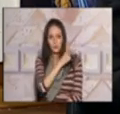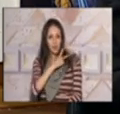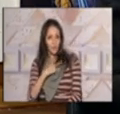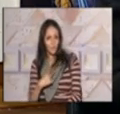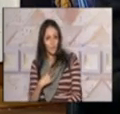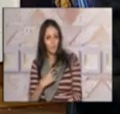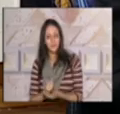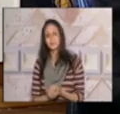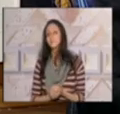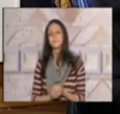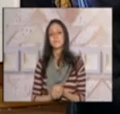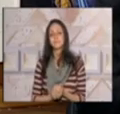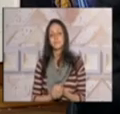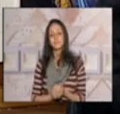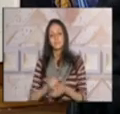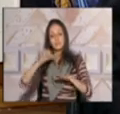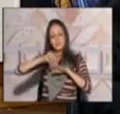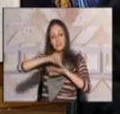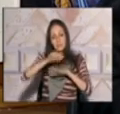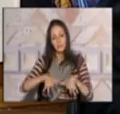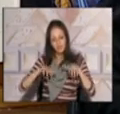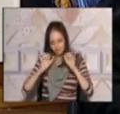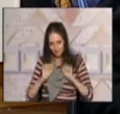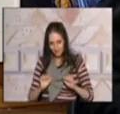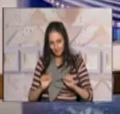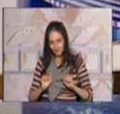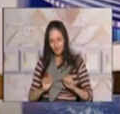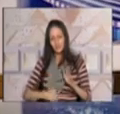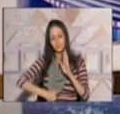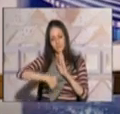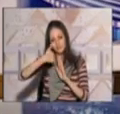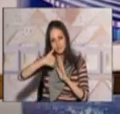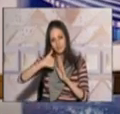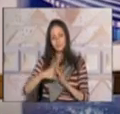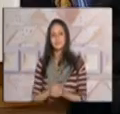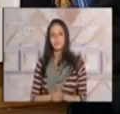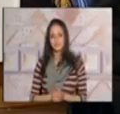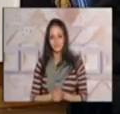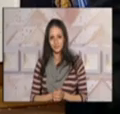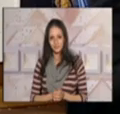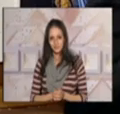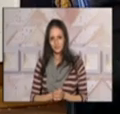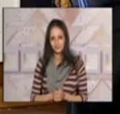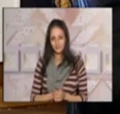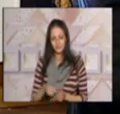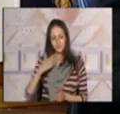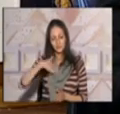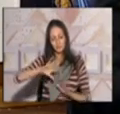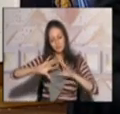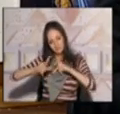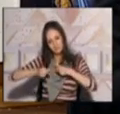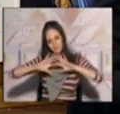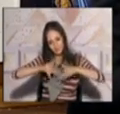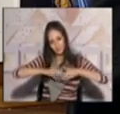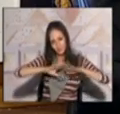جهاز اداري كفء وفعال وبيخضع لمعايير الحوكمه. ده حقيقي، وده في اطار طبعا سعينا لتطوير الجهاز الاداري في مصر،